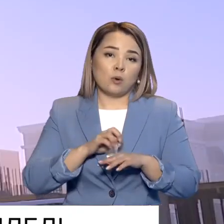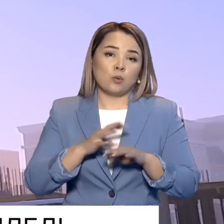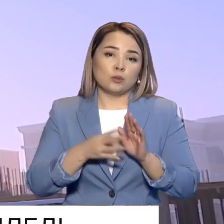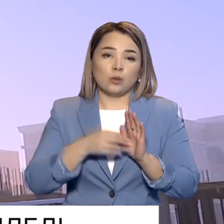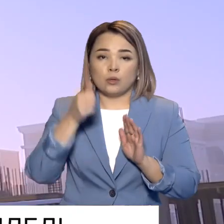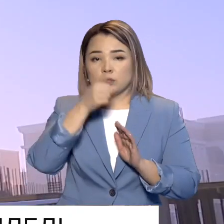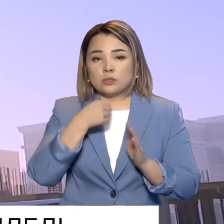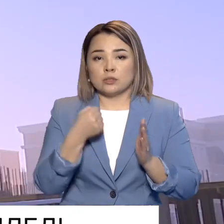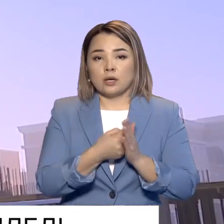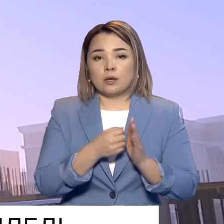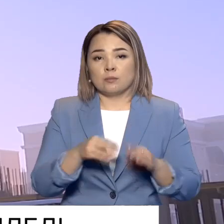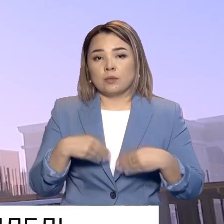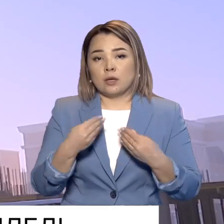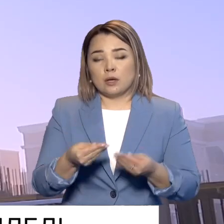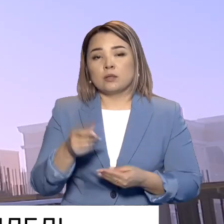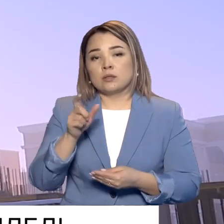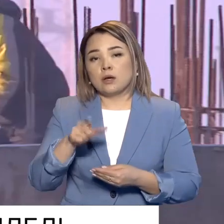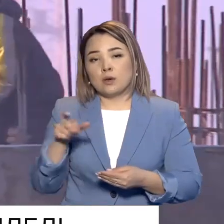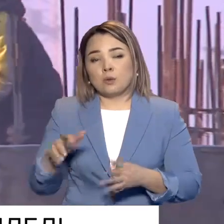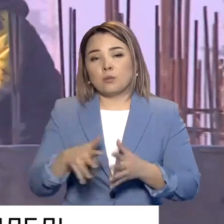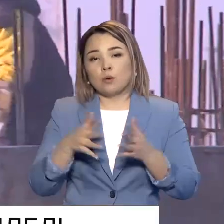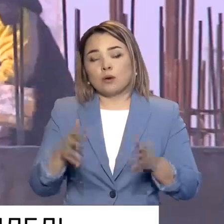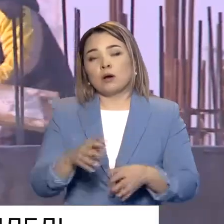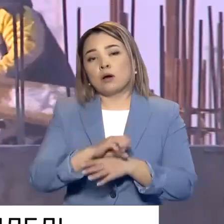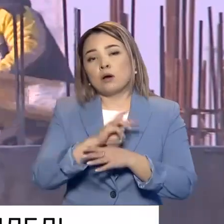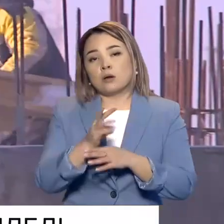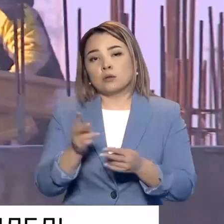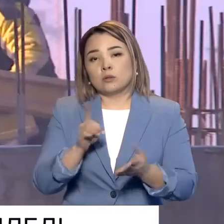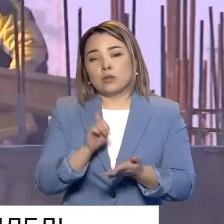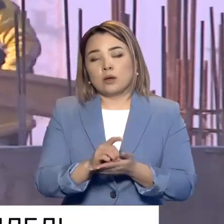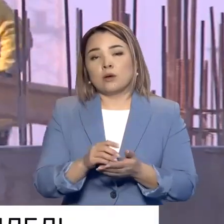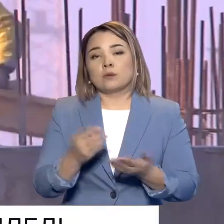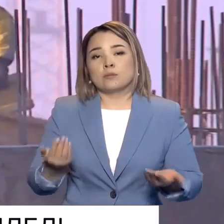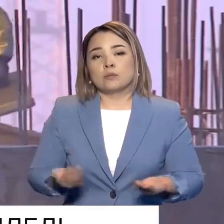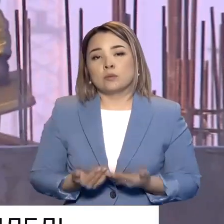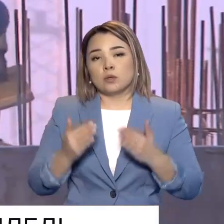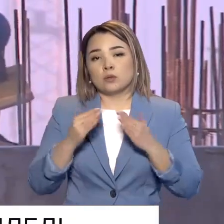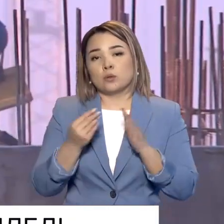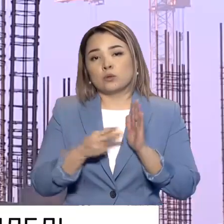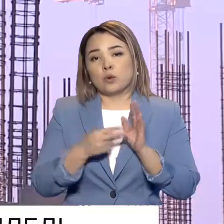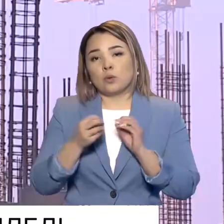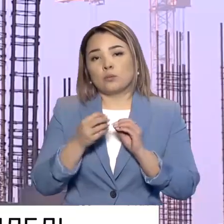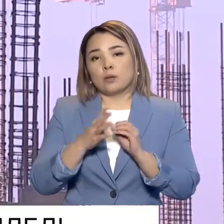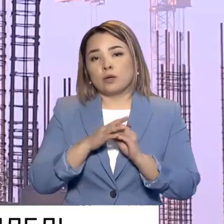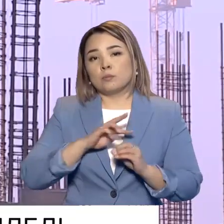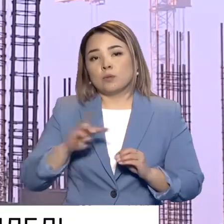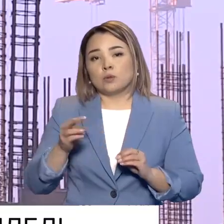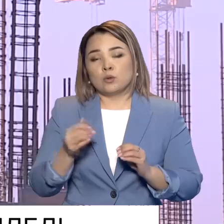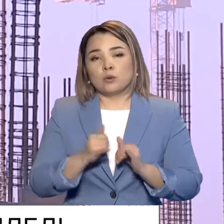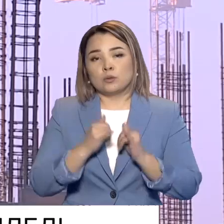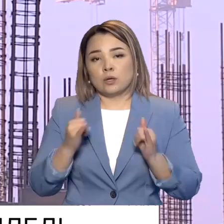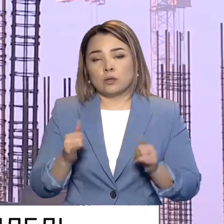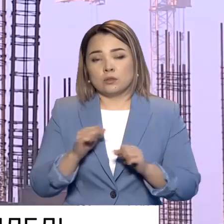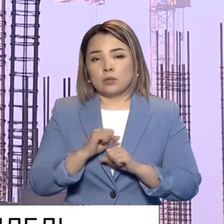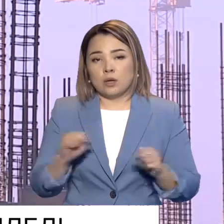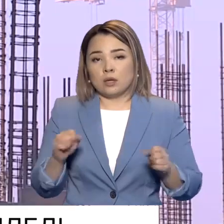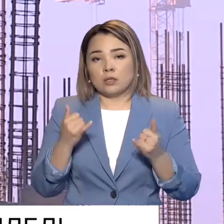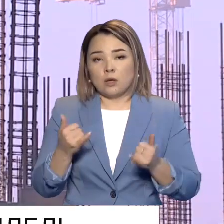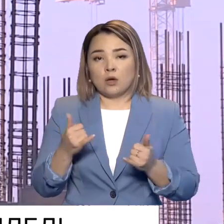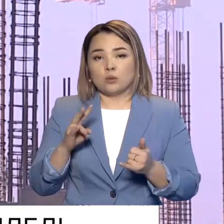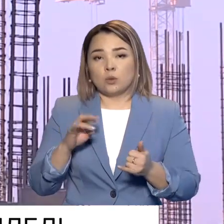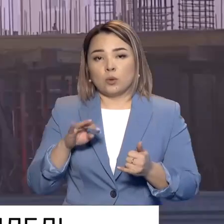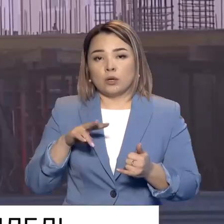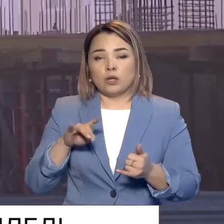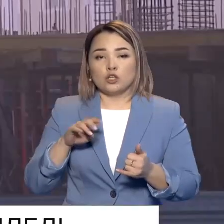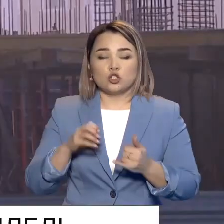беріледі. Бағдарлама аясында үміткерлерді көбірек қамту үшін пәтер құны 15 миллион теңгеден аспауы тиіс. Облыста өткен жылы нұрлы